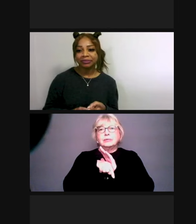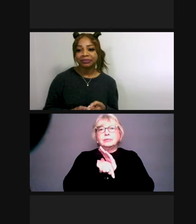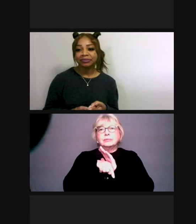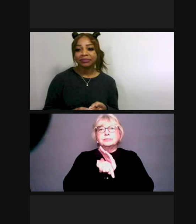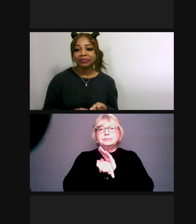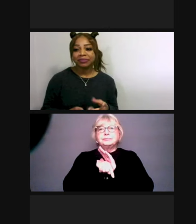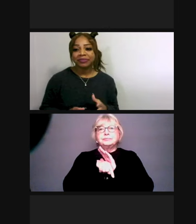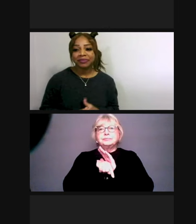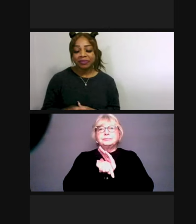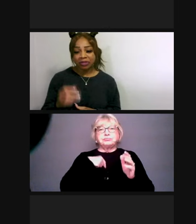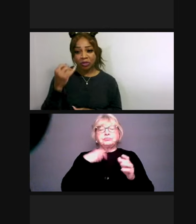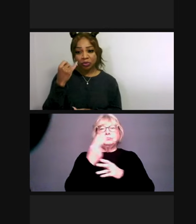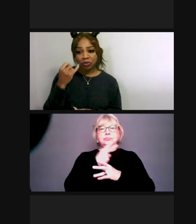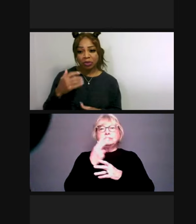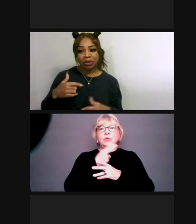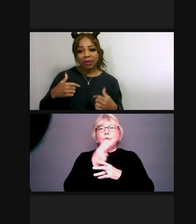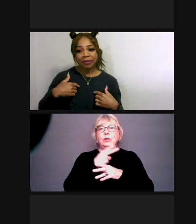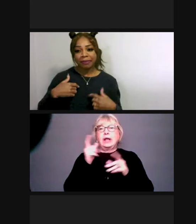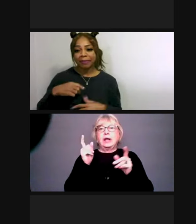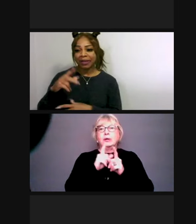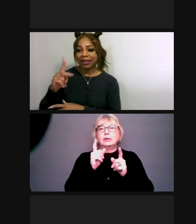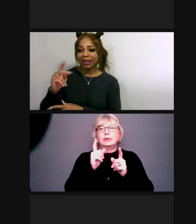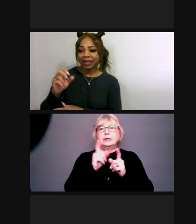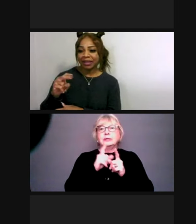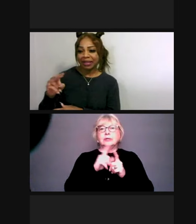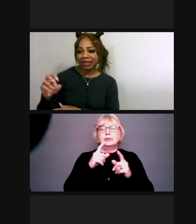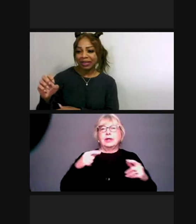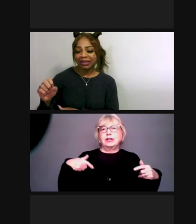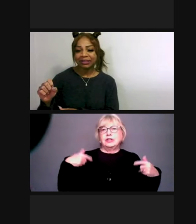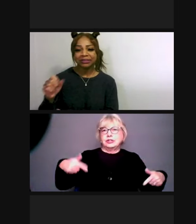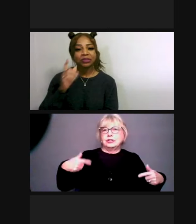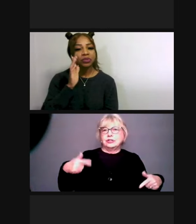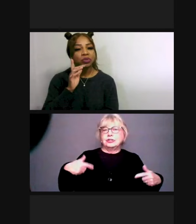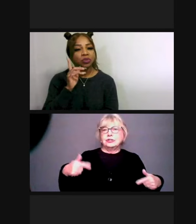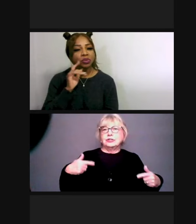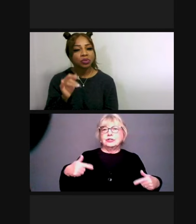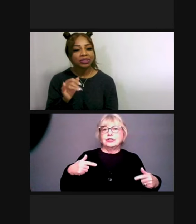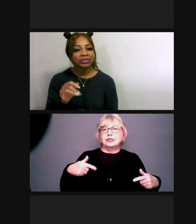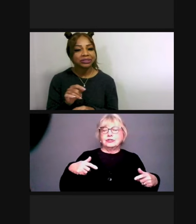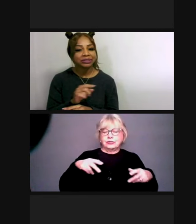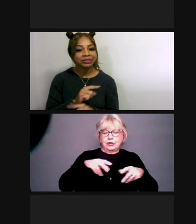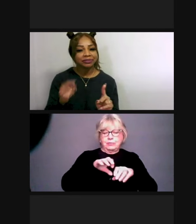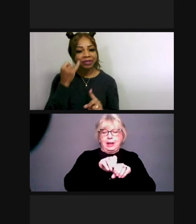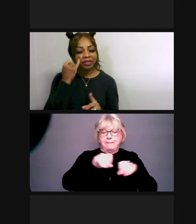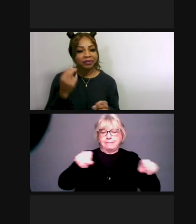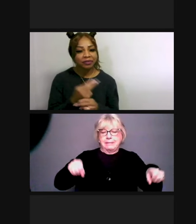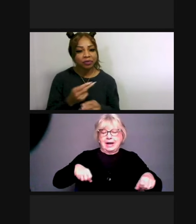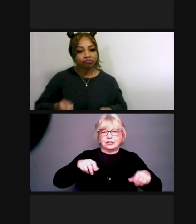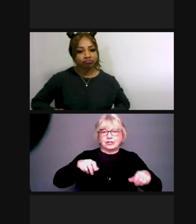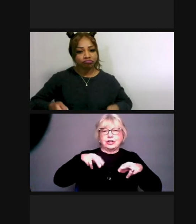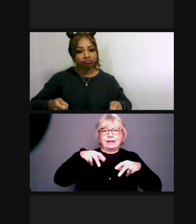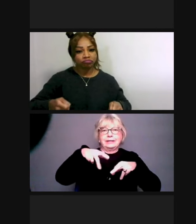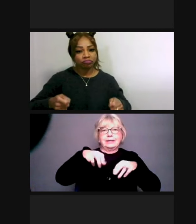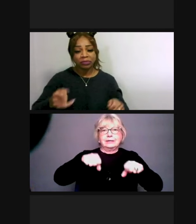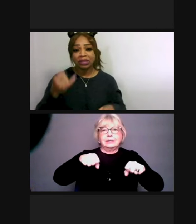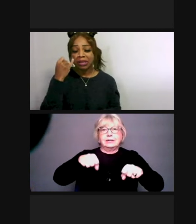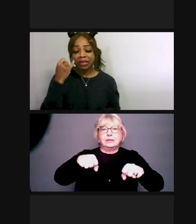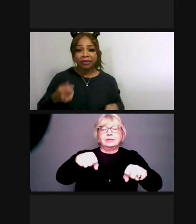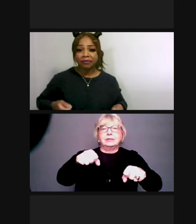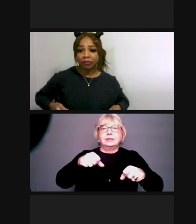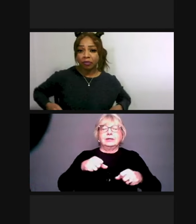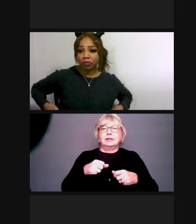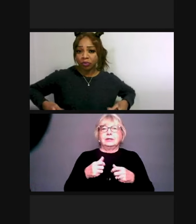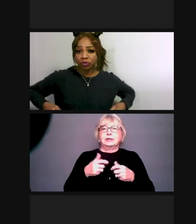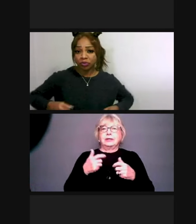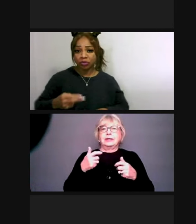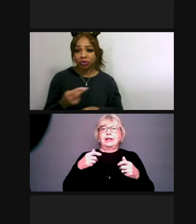j'utilise également mon déambulateur, c'est-à ma marchette. J'ai des besoins différents. Donc, avec ma